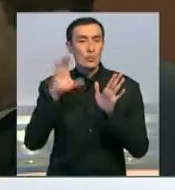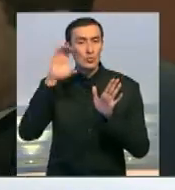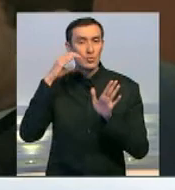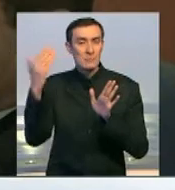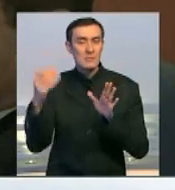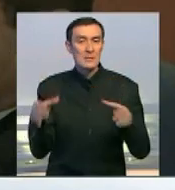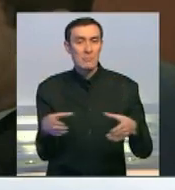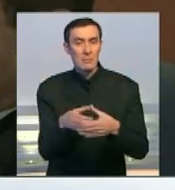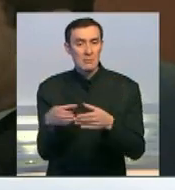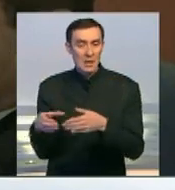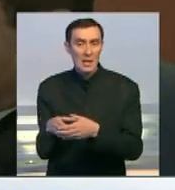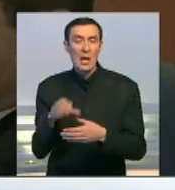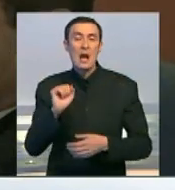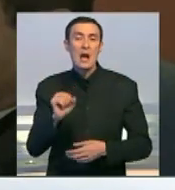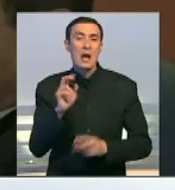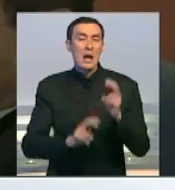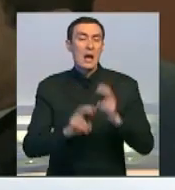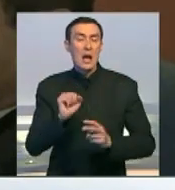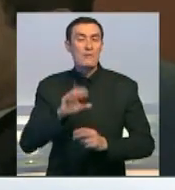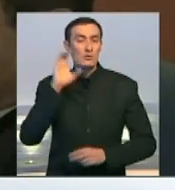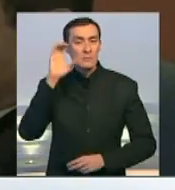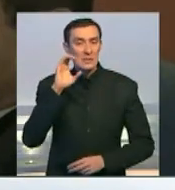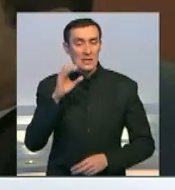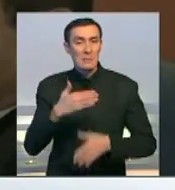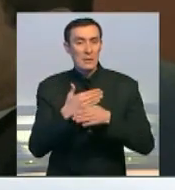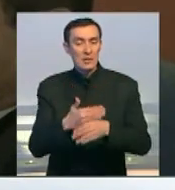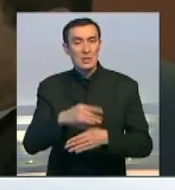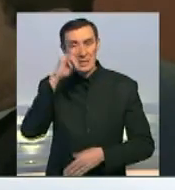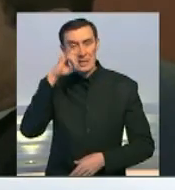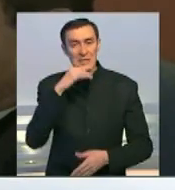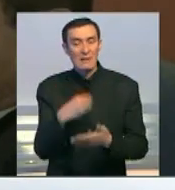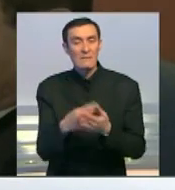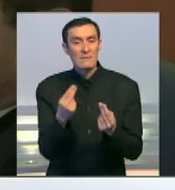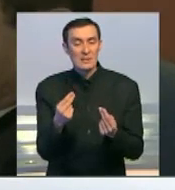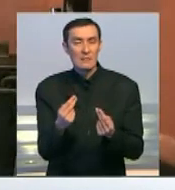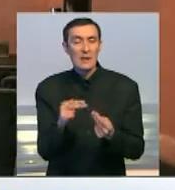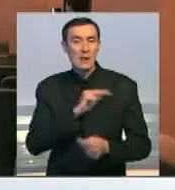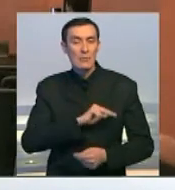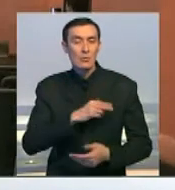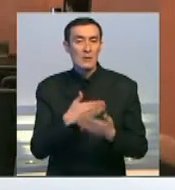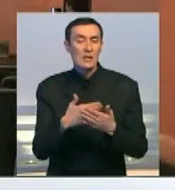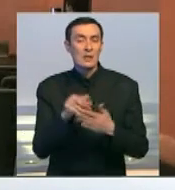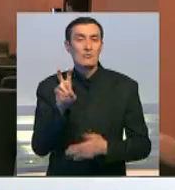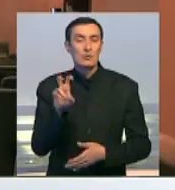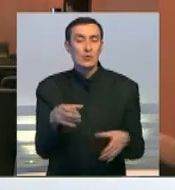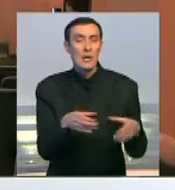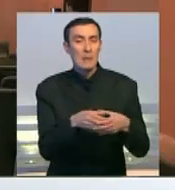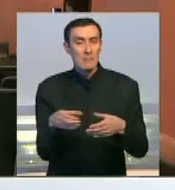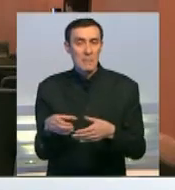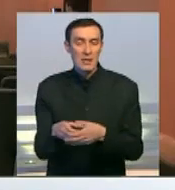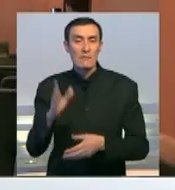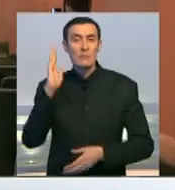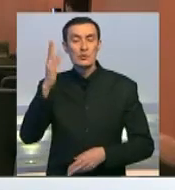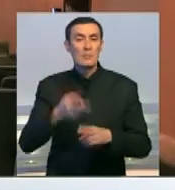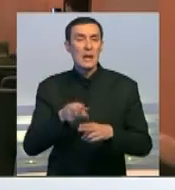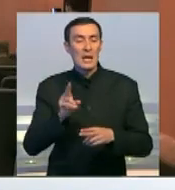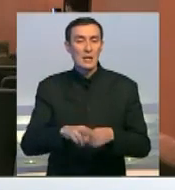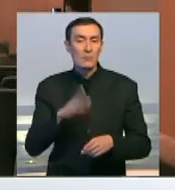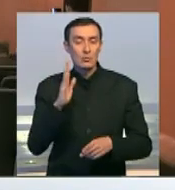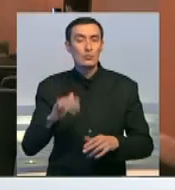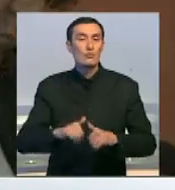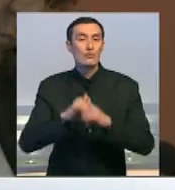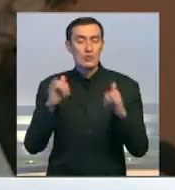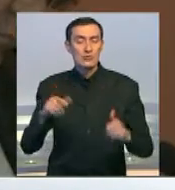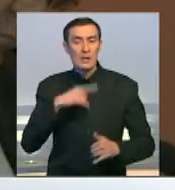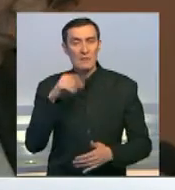узбекских предприятий, а в Узбекистане при поддержке казахстанских инвесторов функционирует порядка 200 компаний. В будущем эти показатели